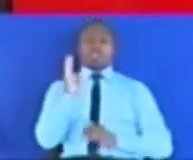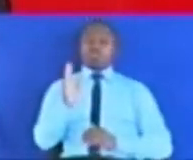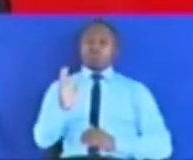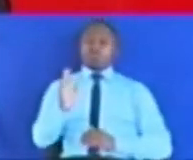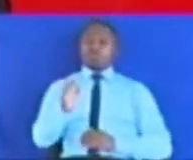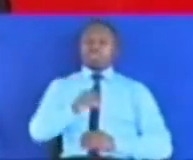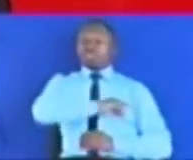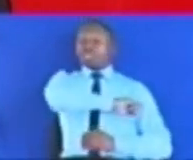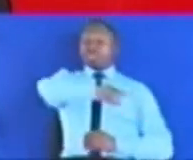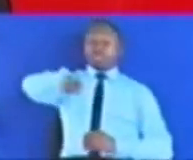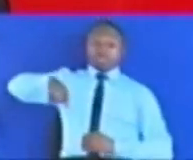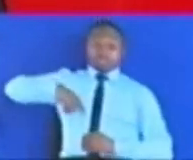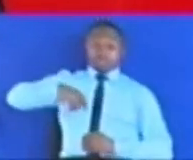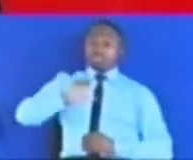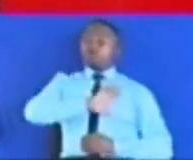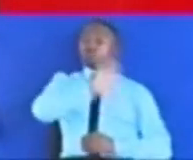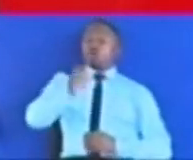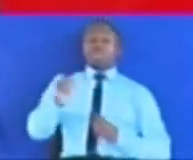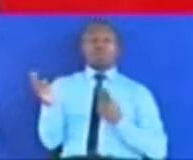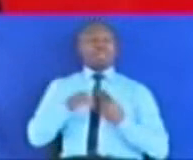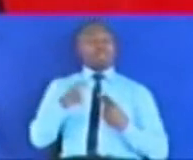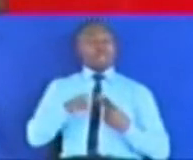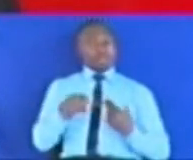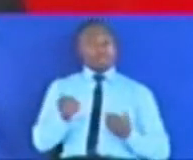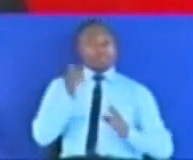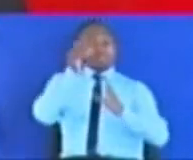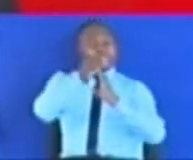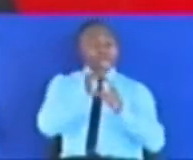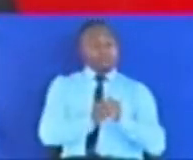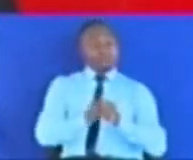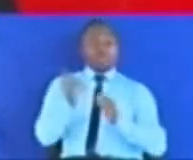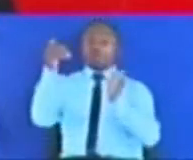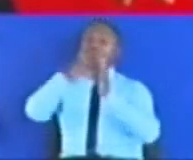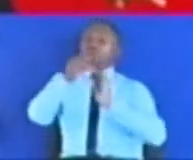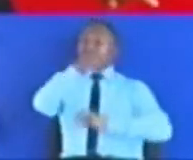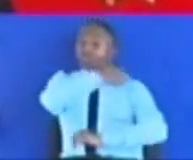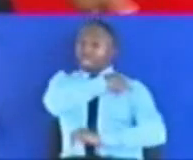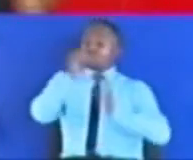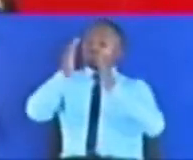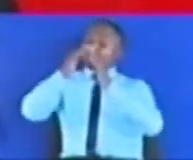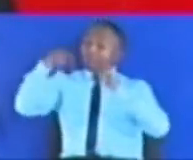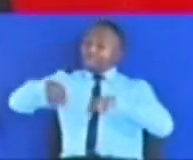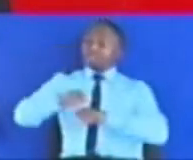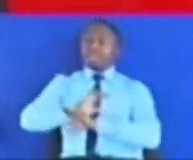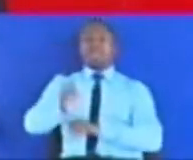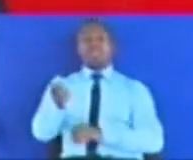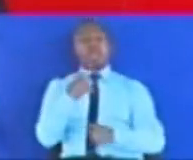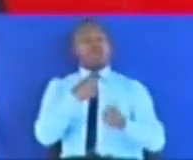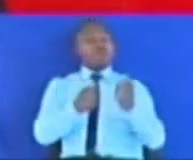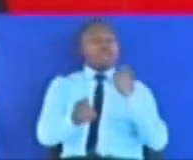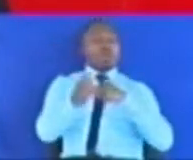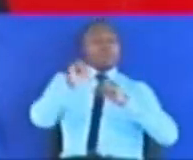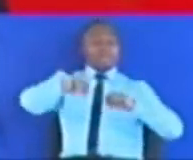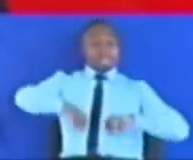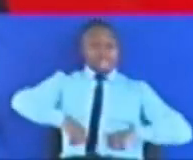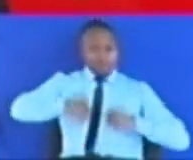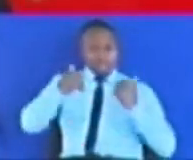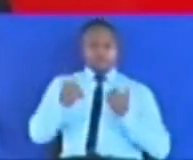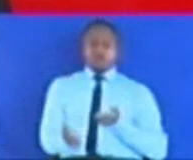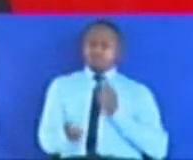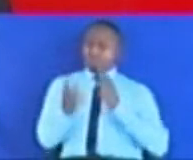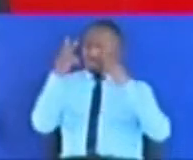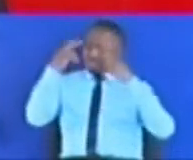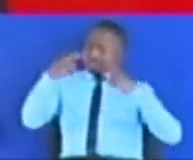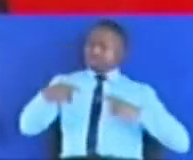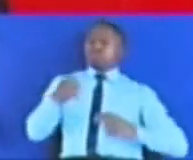ni madaktari. Before hujaenda hospitali umeshajitibu sana huku nyumbani. Kwa maana umesha jidiagnose wewe mwenyewe, wewe